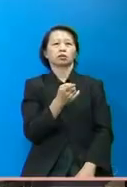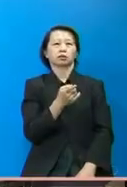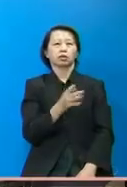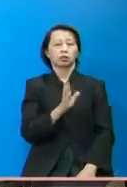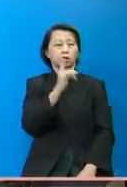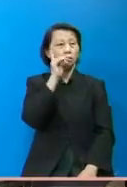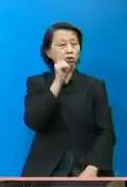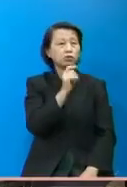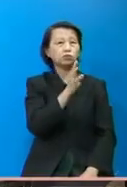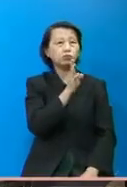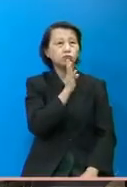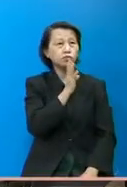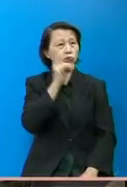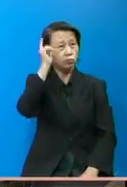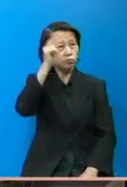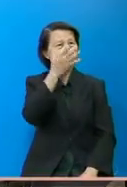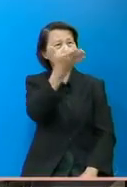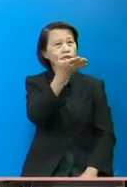Tuan Speaker telah pun